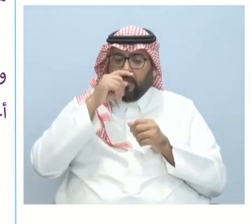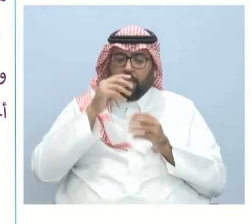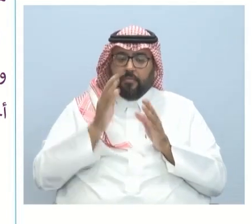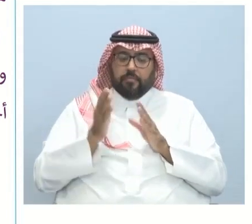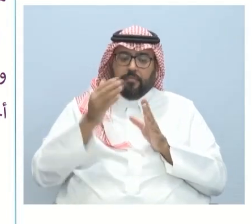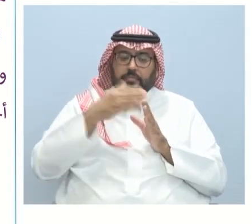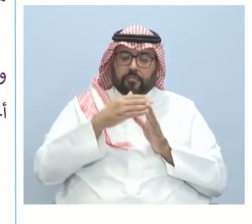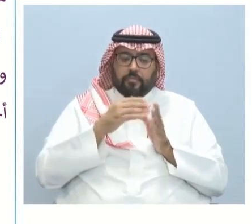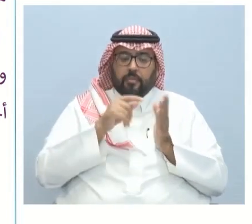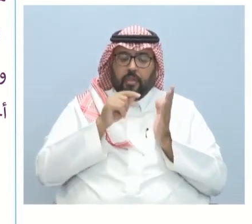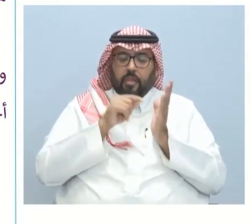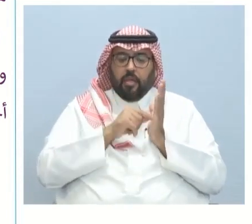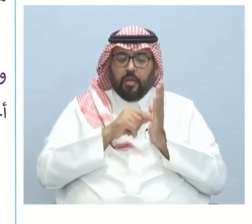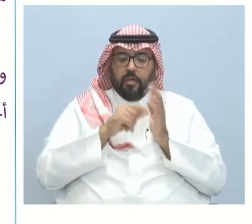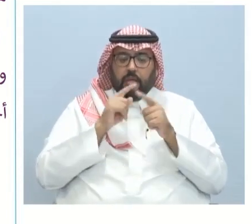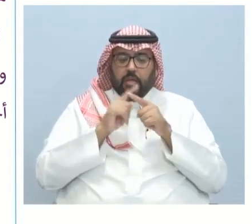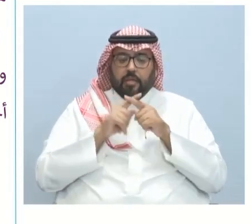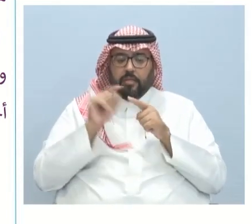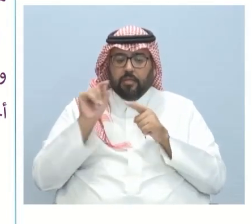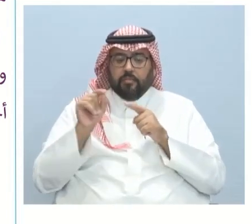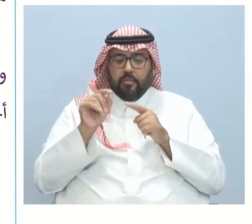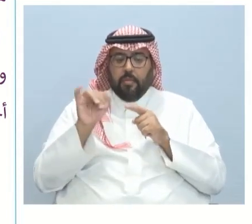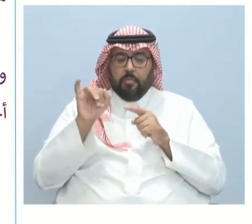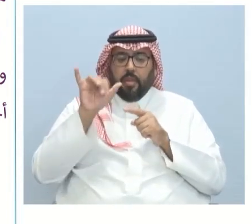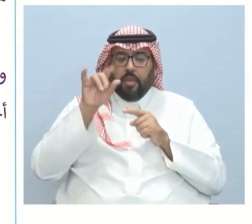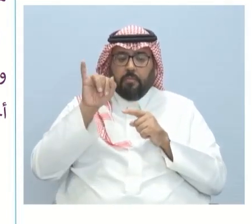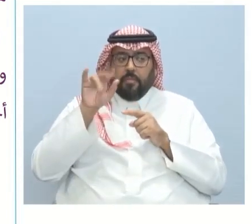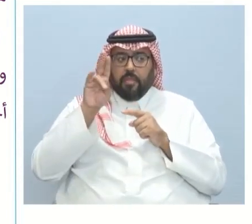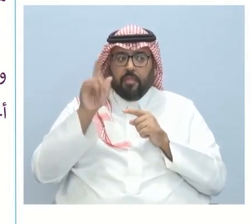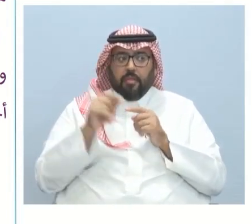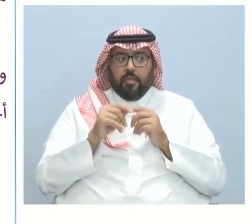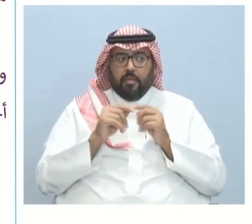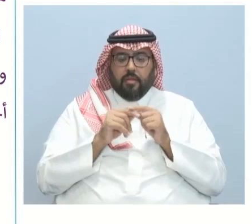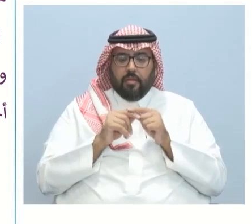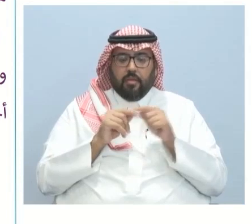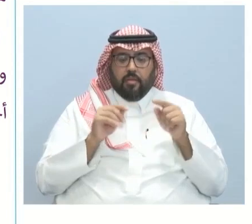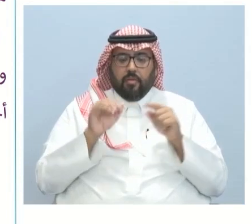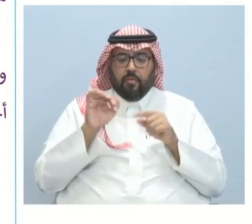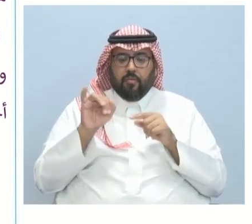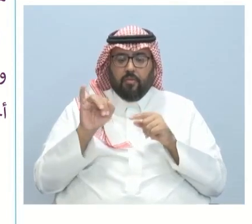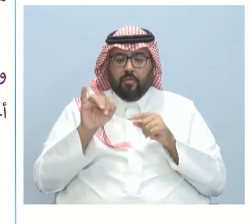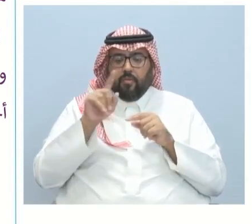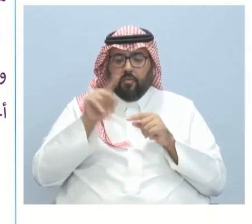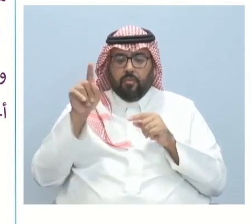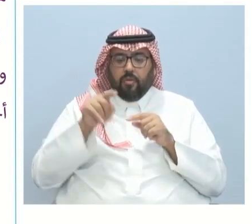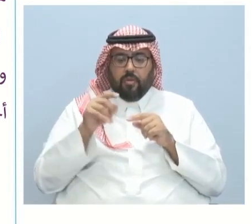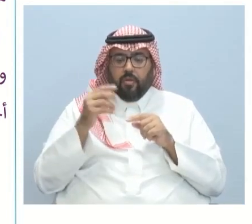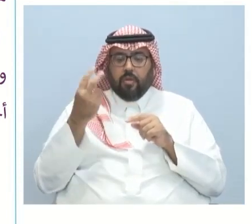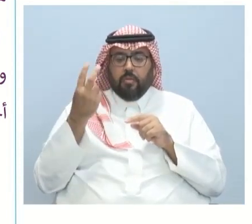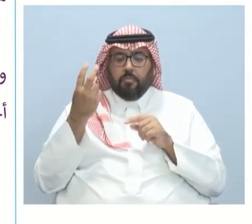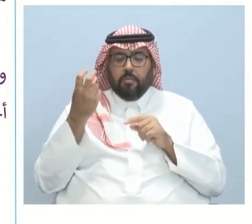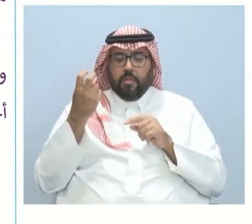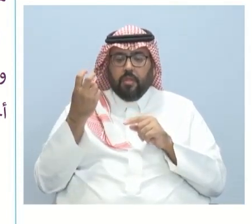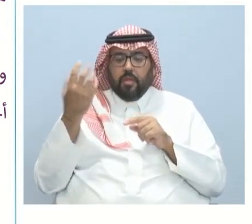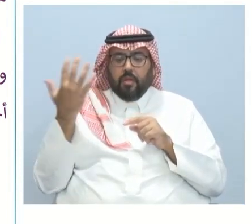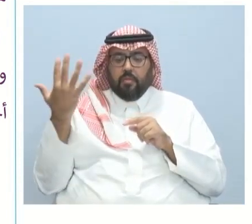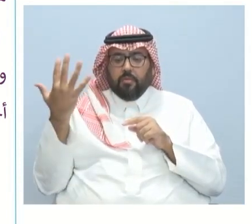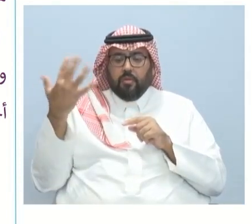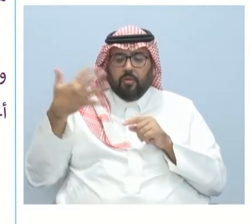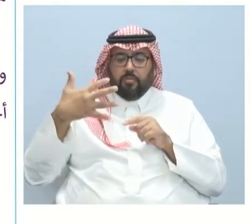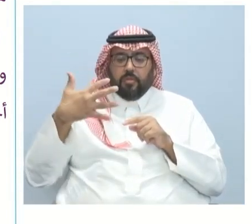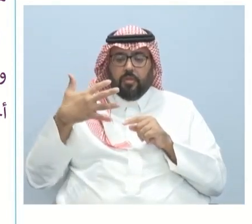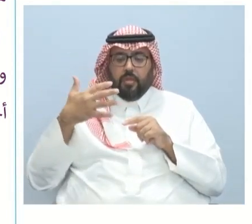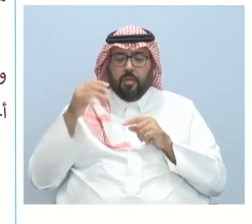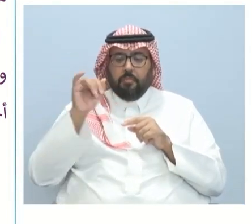روبوتك الى النقطه اكس ص0 مللم و واي 255 مليم بدون